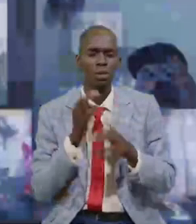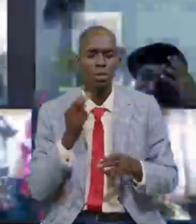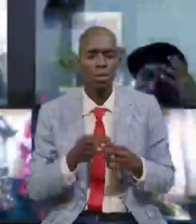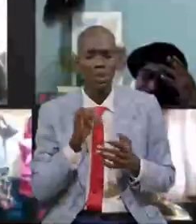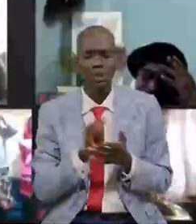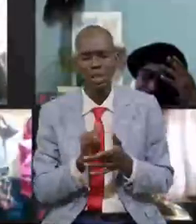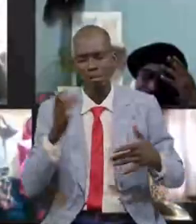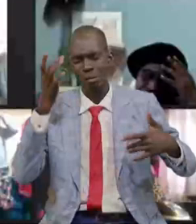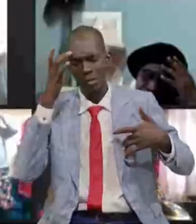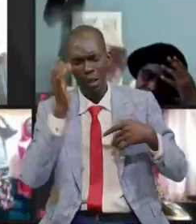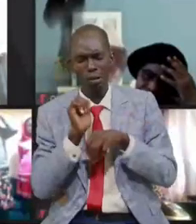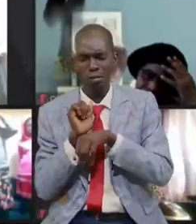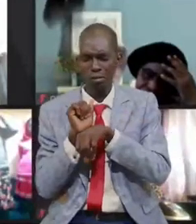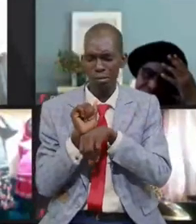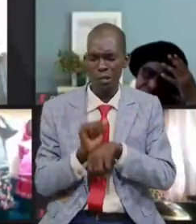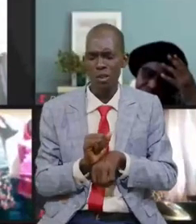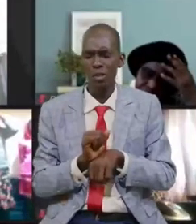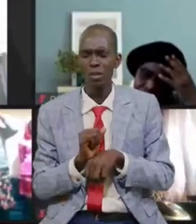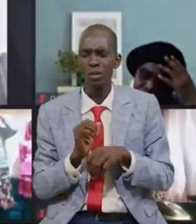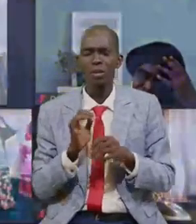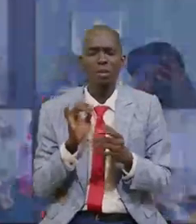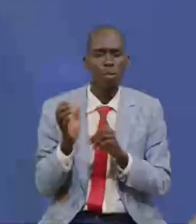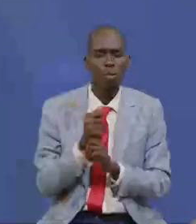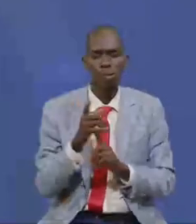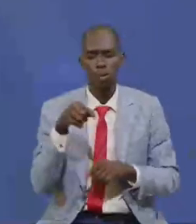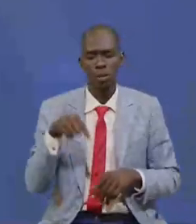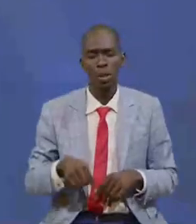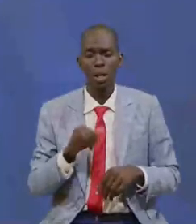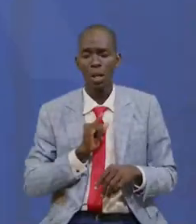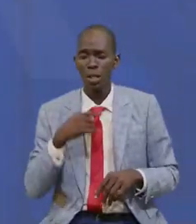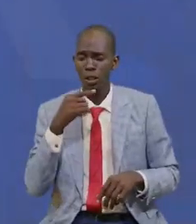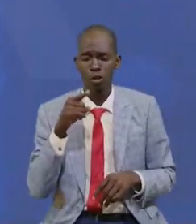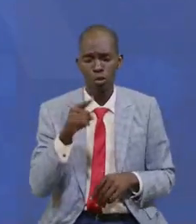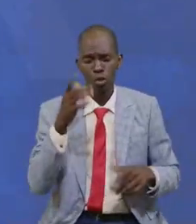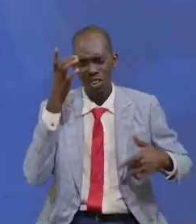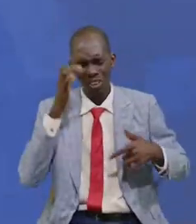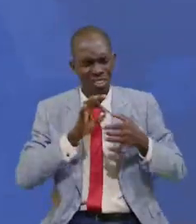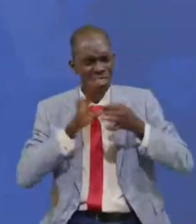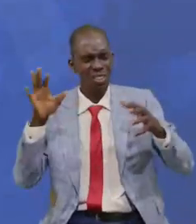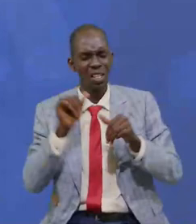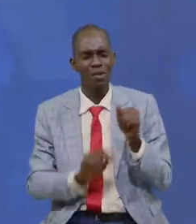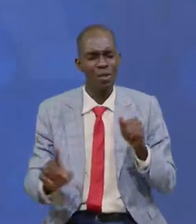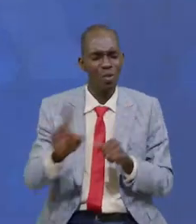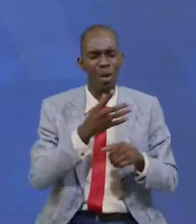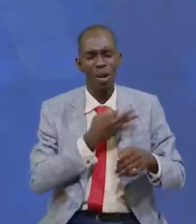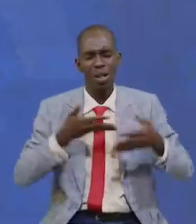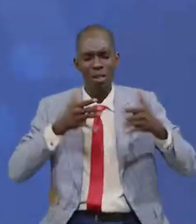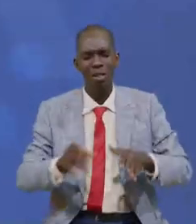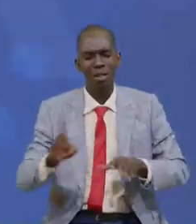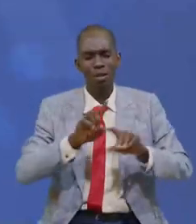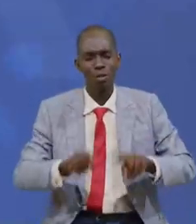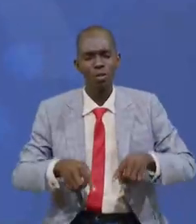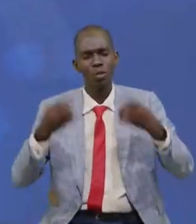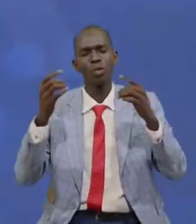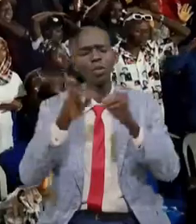qui s'agrippe à vous, que vous êtes à elle. Maladie, je te dis,